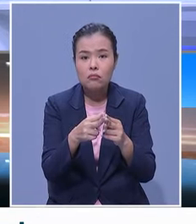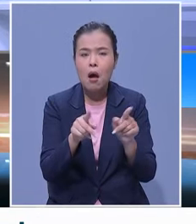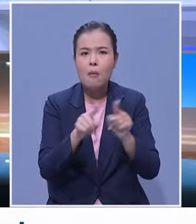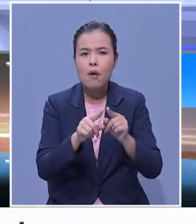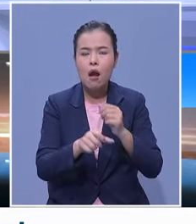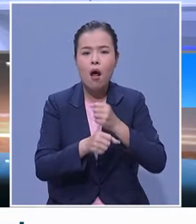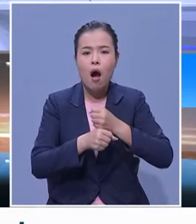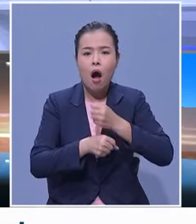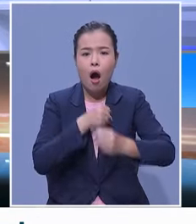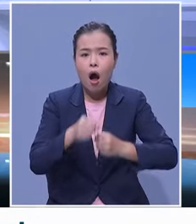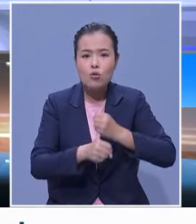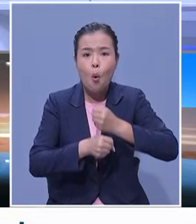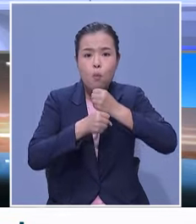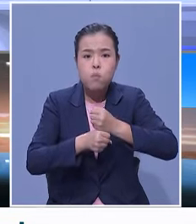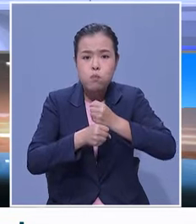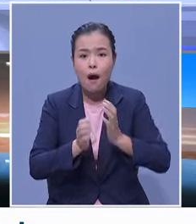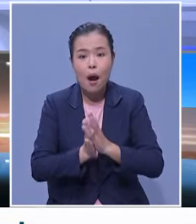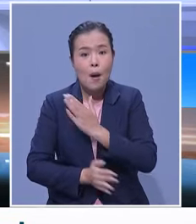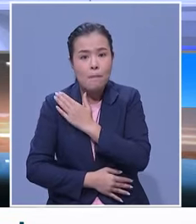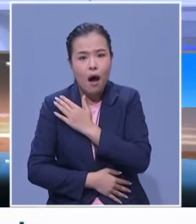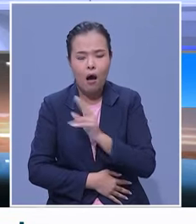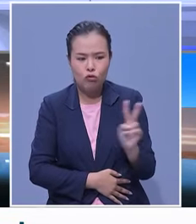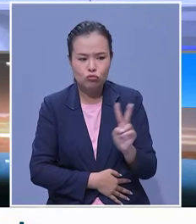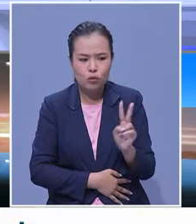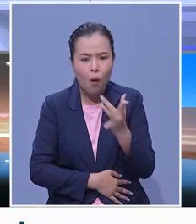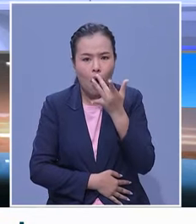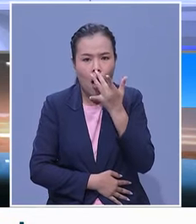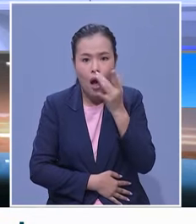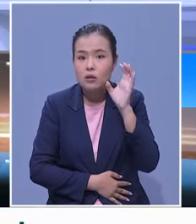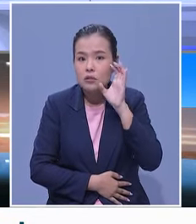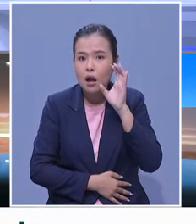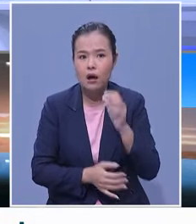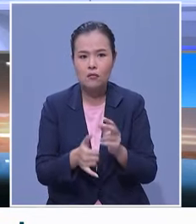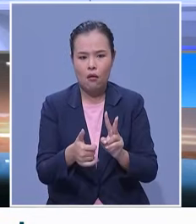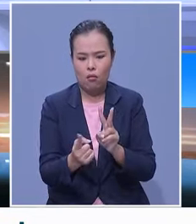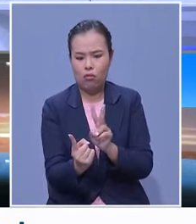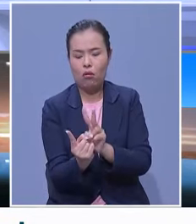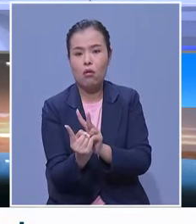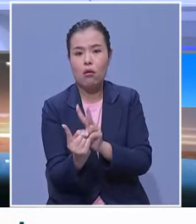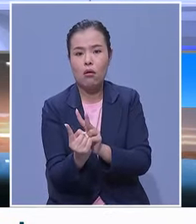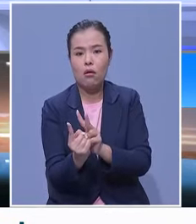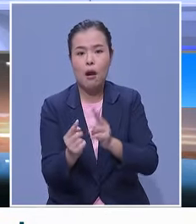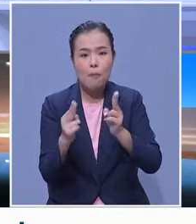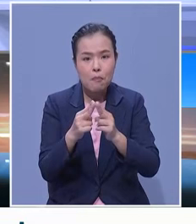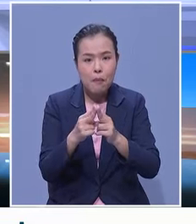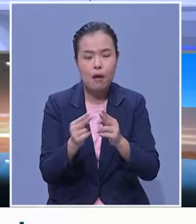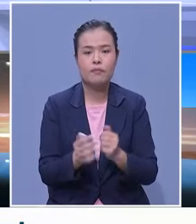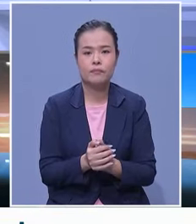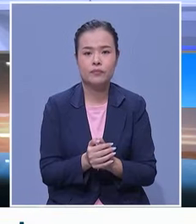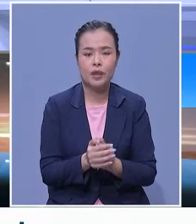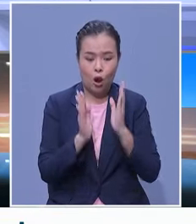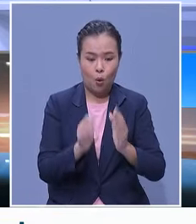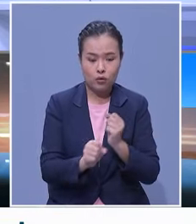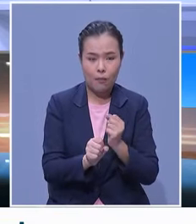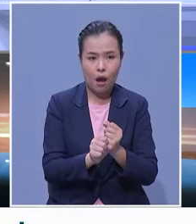อายุให้กับพระโอ้ทั้ง 2คนหลงเชื่อที่สำคัญคือมีลักษณะของเซ็ก์หมู่ด้วยคือมีลูกศิษย์มีคนในสำนัก